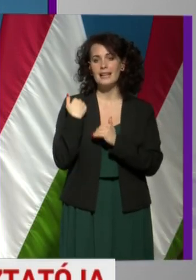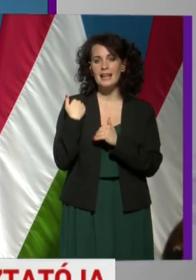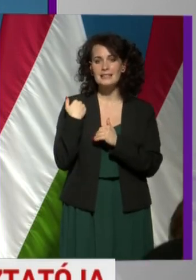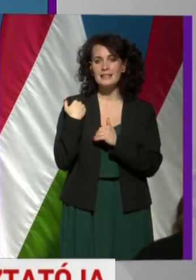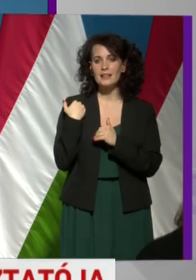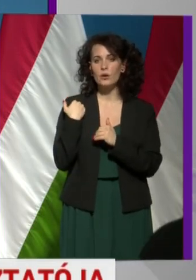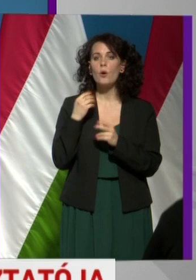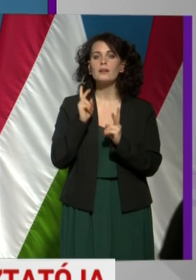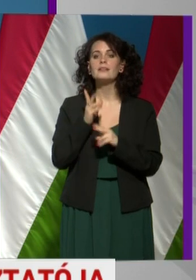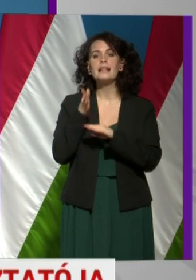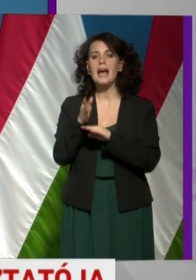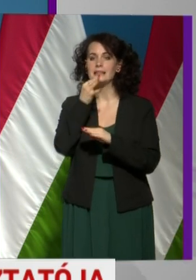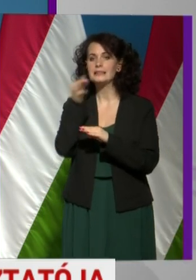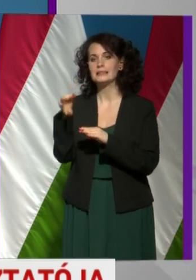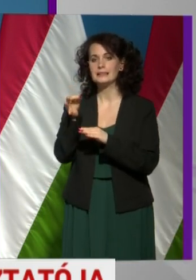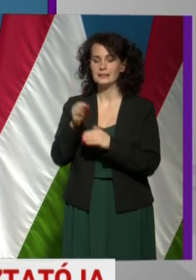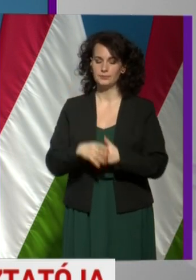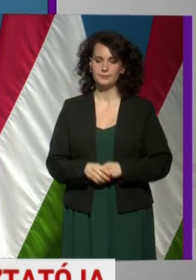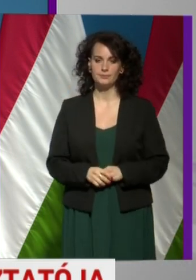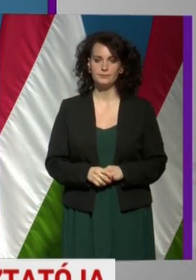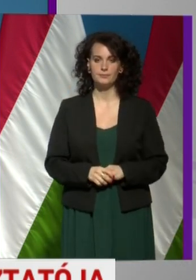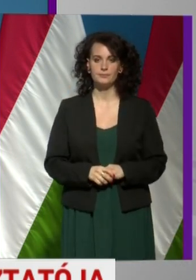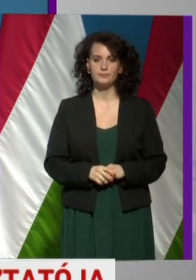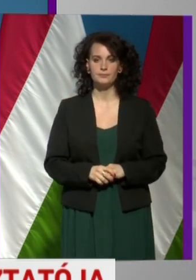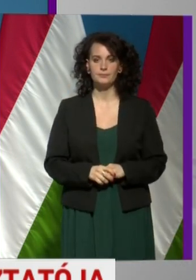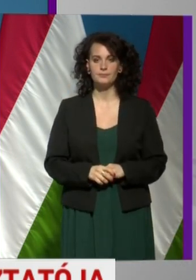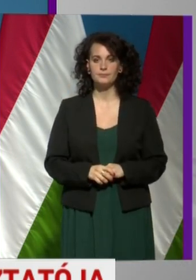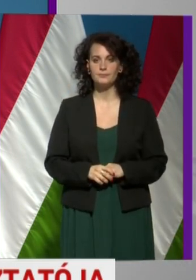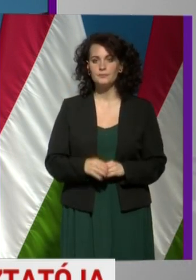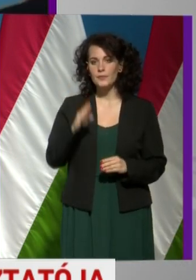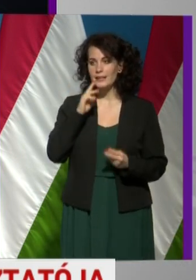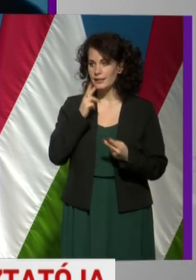mely megszólalónkhoz intézik a kérésüket. Ezredes úr.